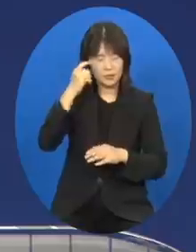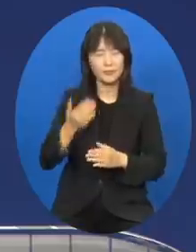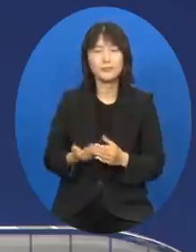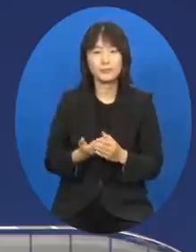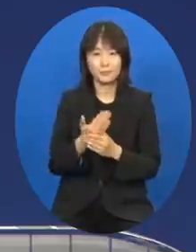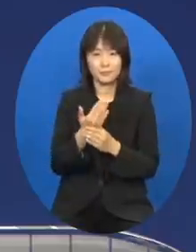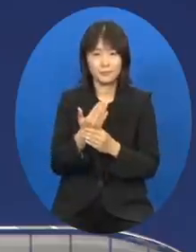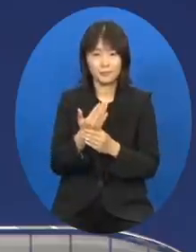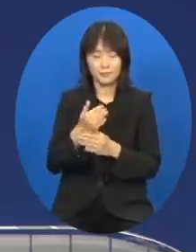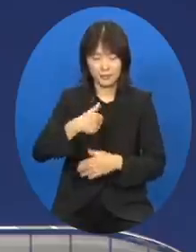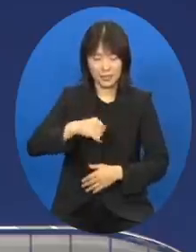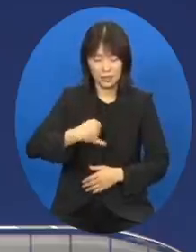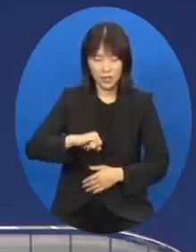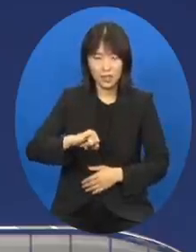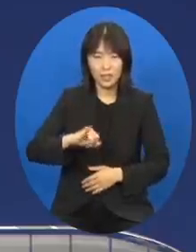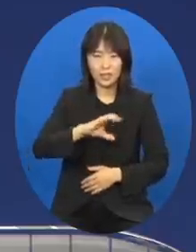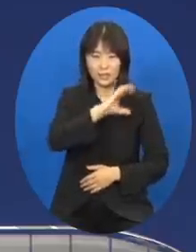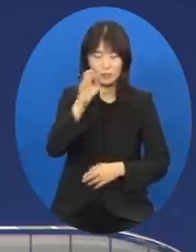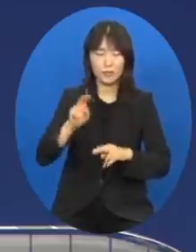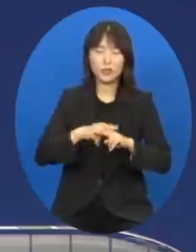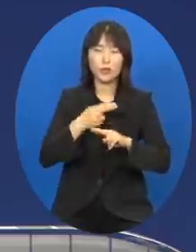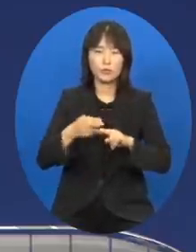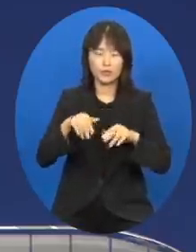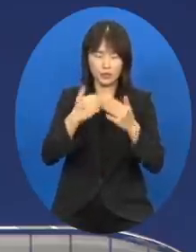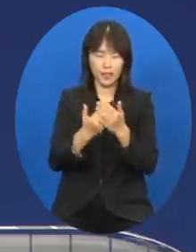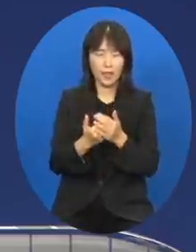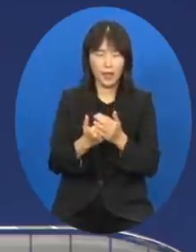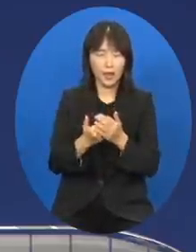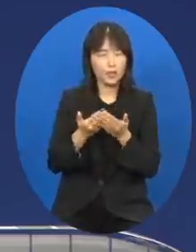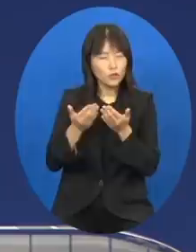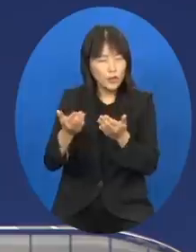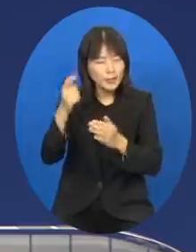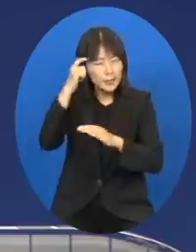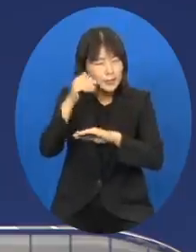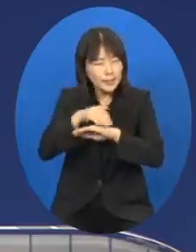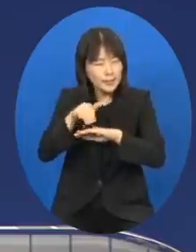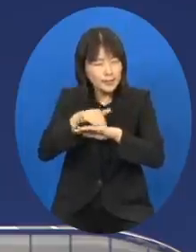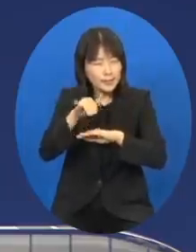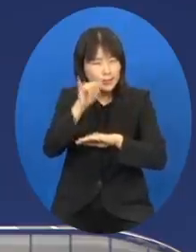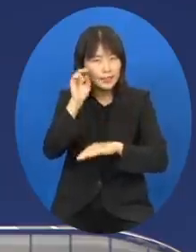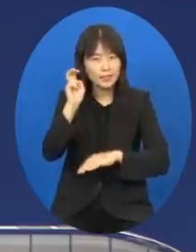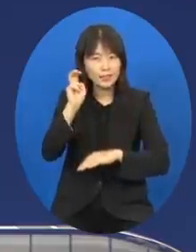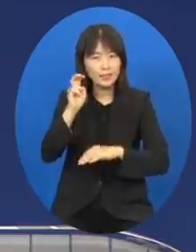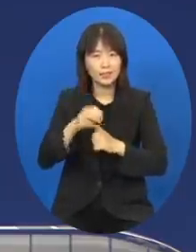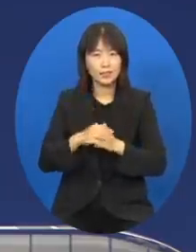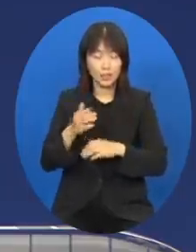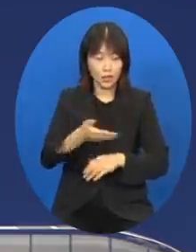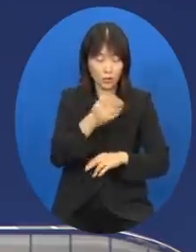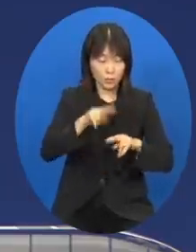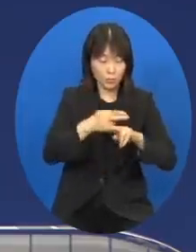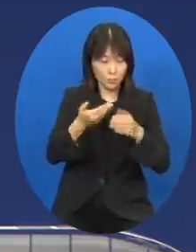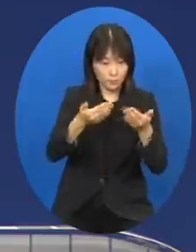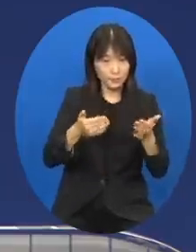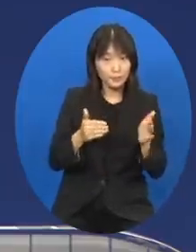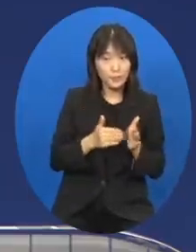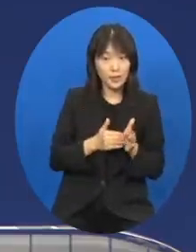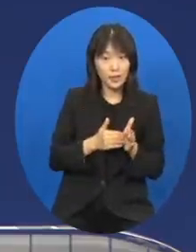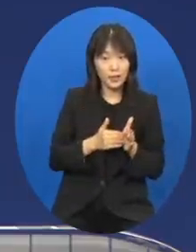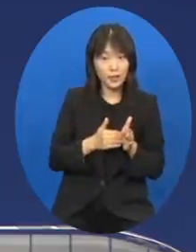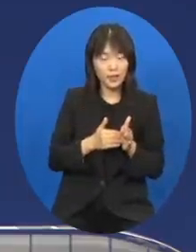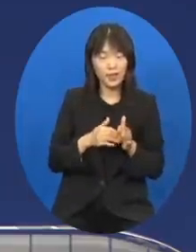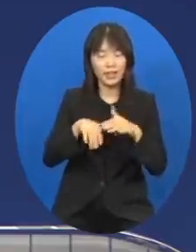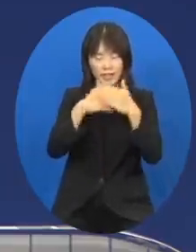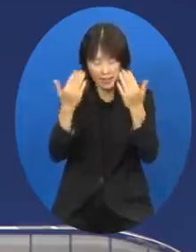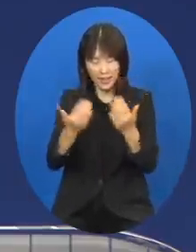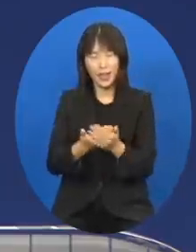아마 자녀들에게 뭐 크리스마스 선물들 다 계획하고 계실 텐데 여러분은 선물을 받으셨나요? 다